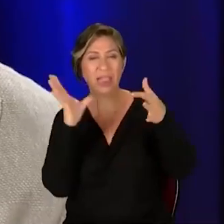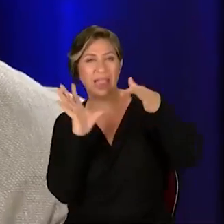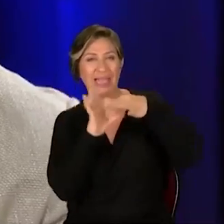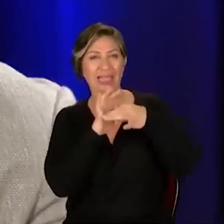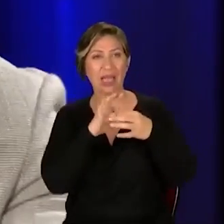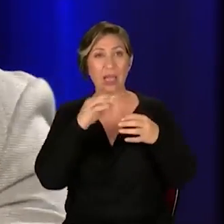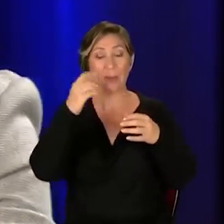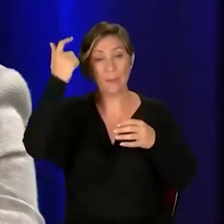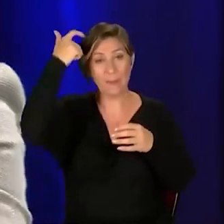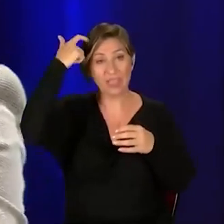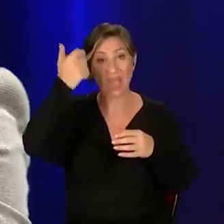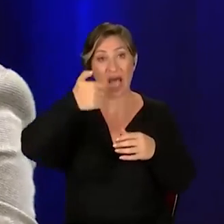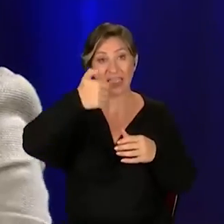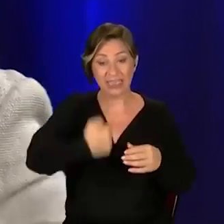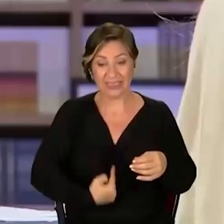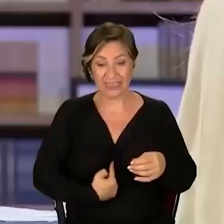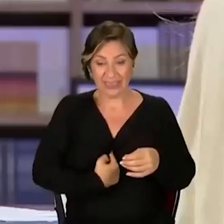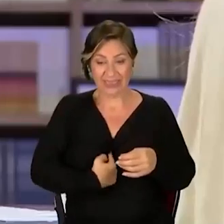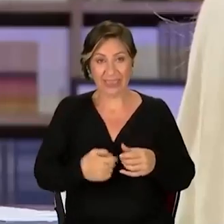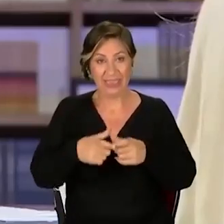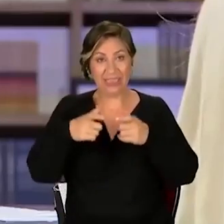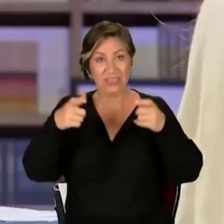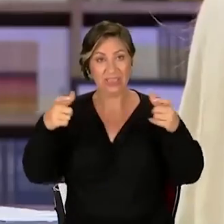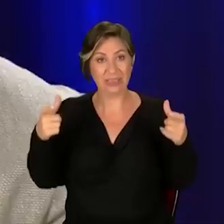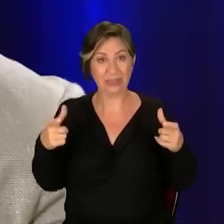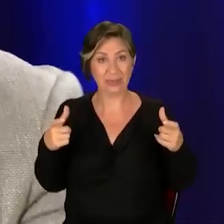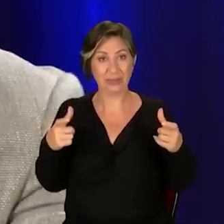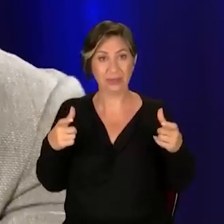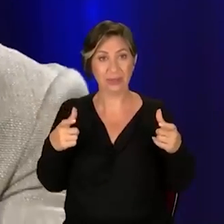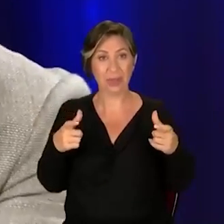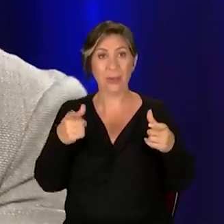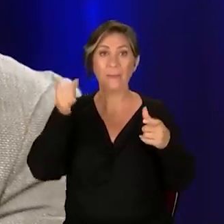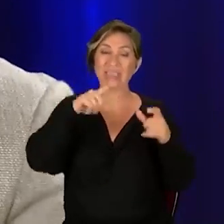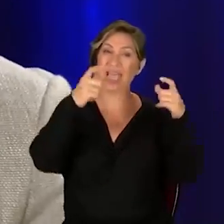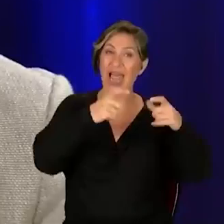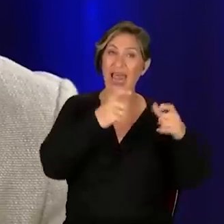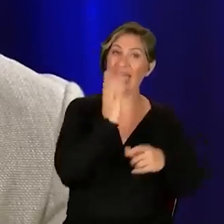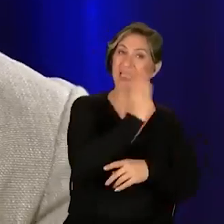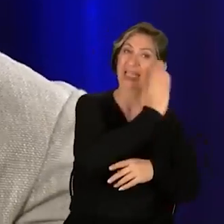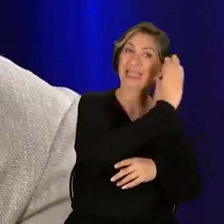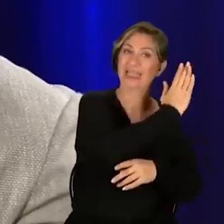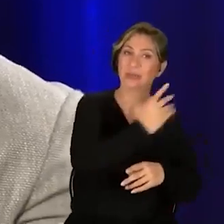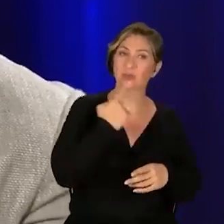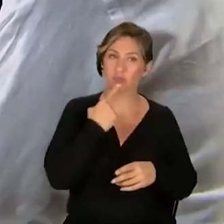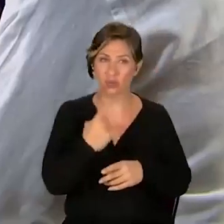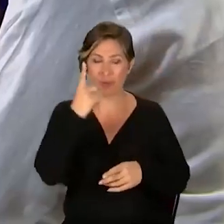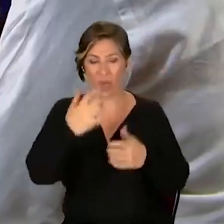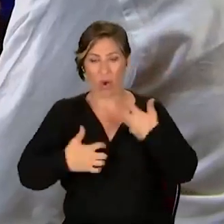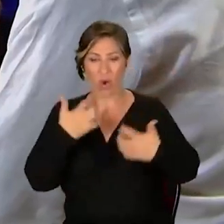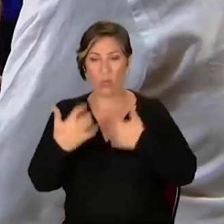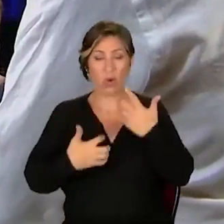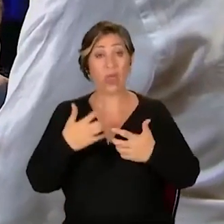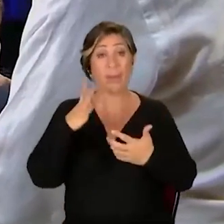Beyindeki 6. hissi geliştirdiğini yani işte böyle başka evrenlere doğru kaydığını söyledikleri bir hormon.